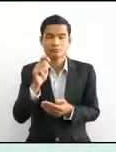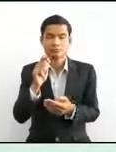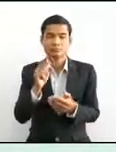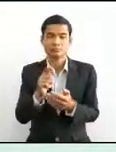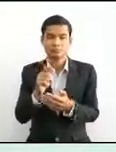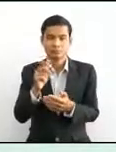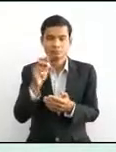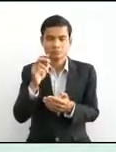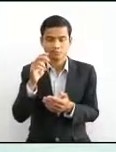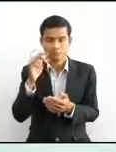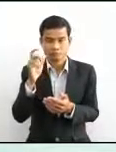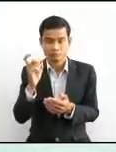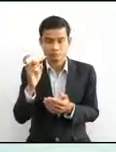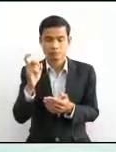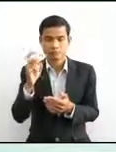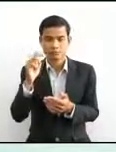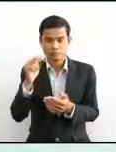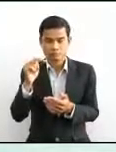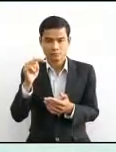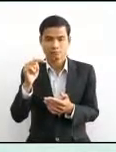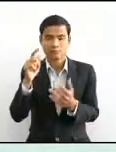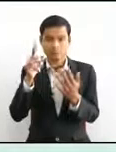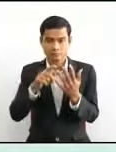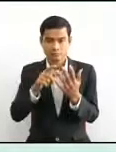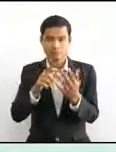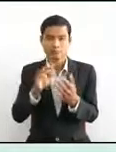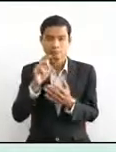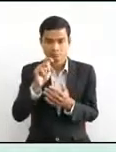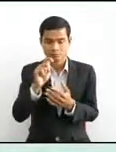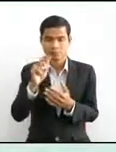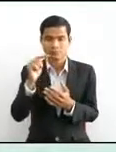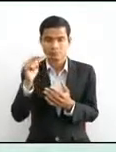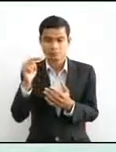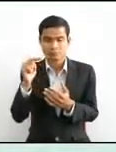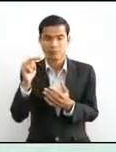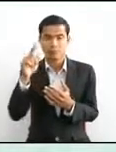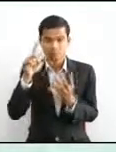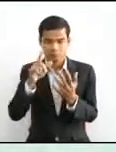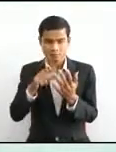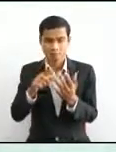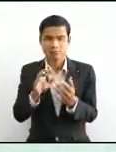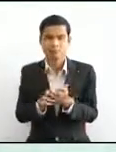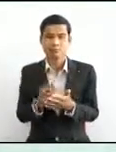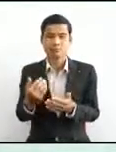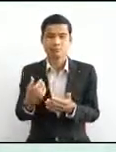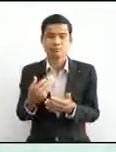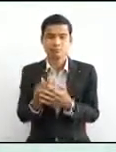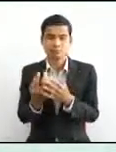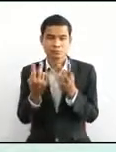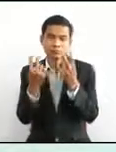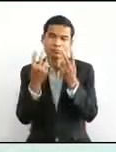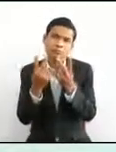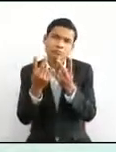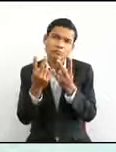ngơ hòn bần tọ muối hòn rơ hòn cha lấy đơn bịa trong cái bịa